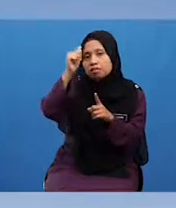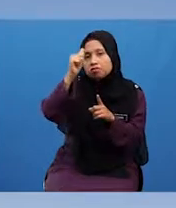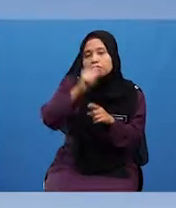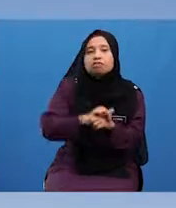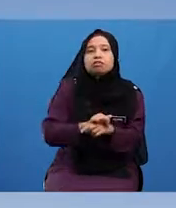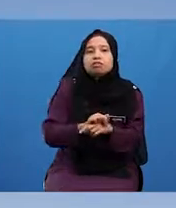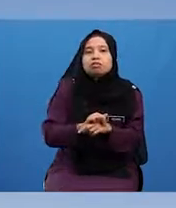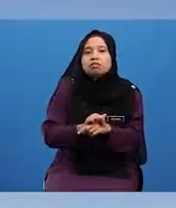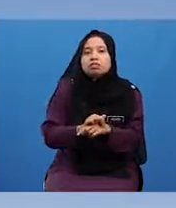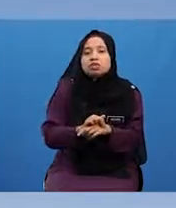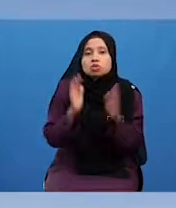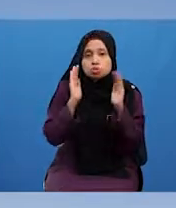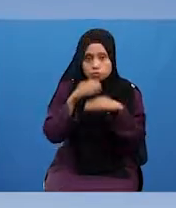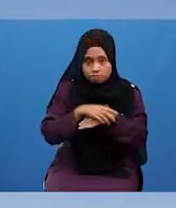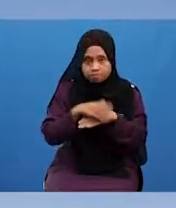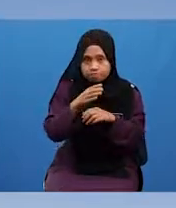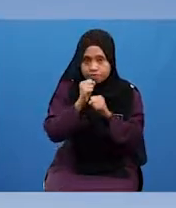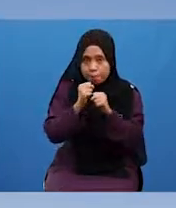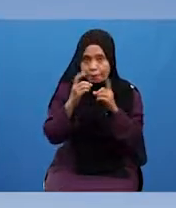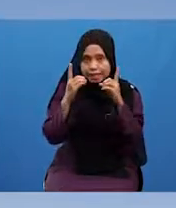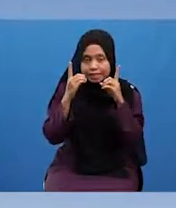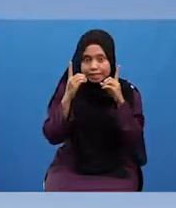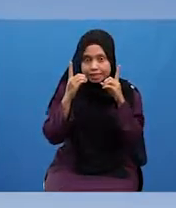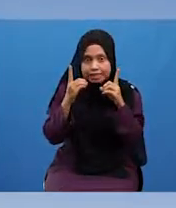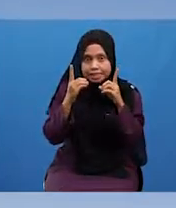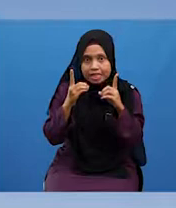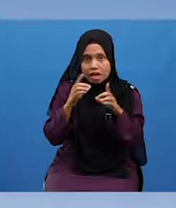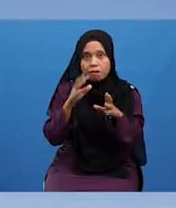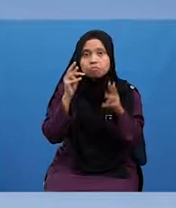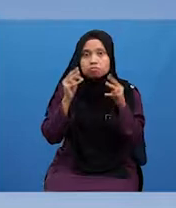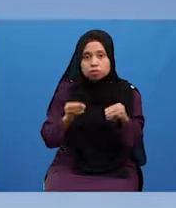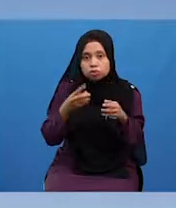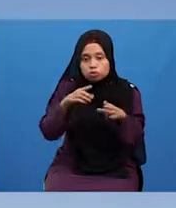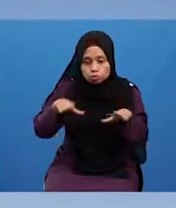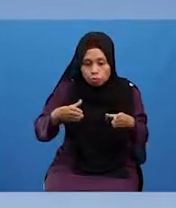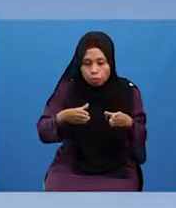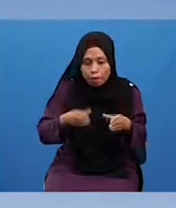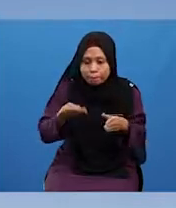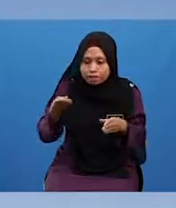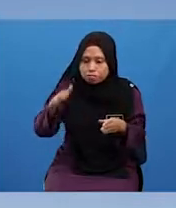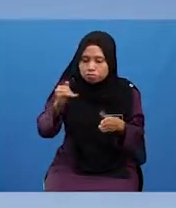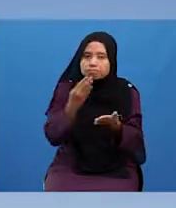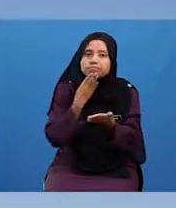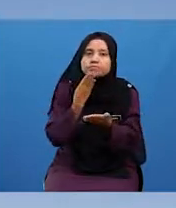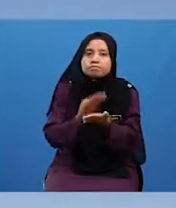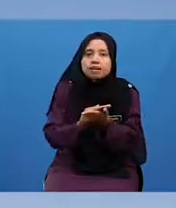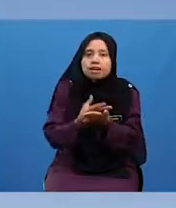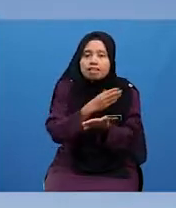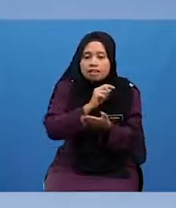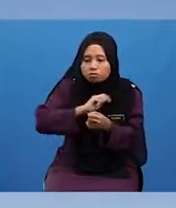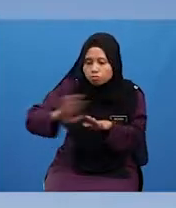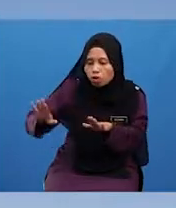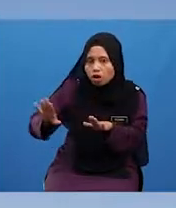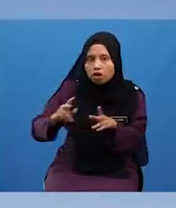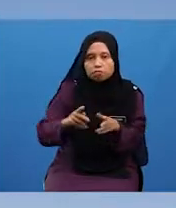SWT, solat dapat mendidik manusia melakukan perkara-perkara yang baik dan